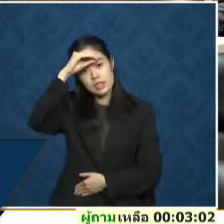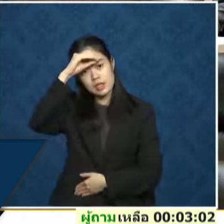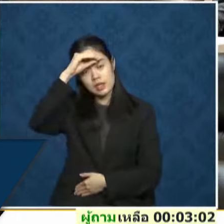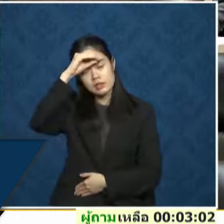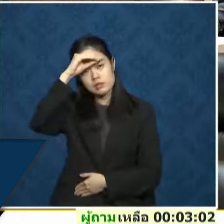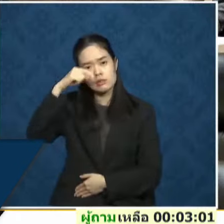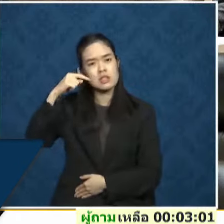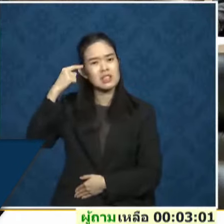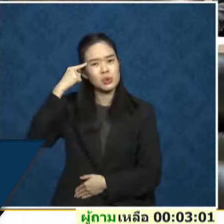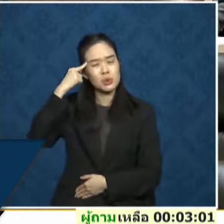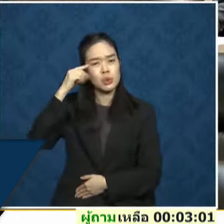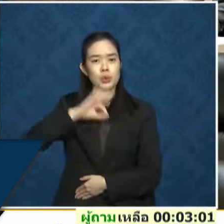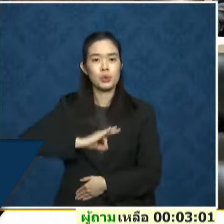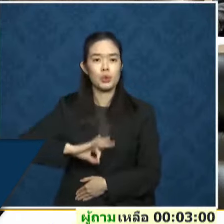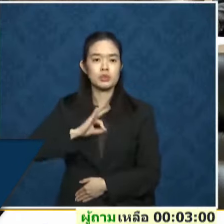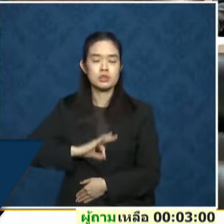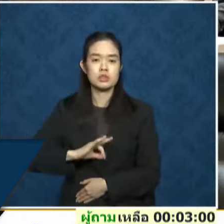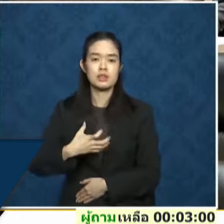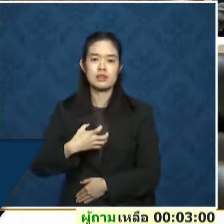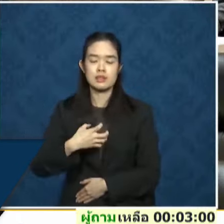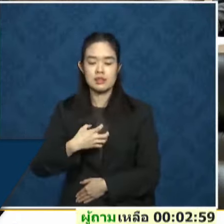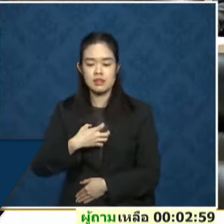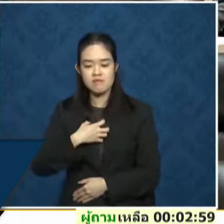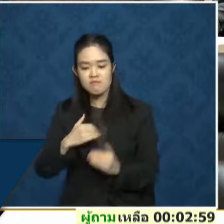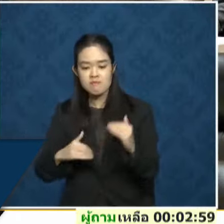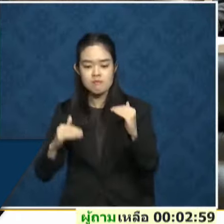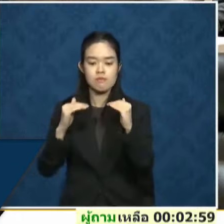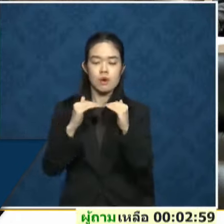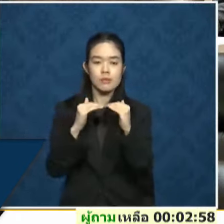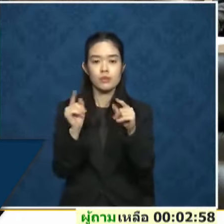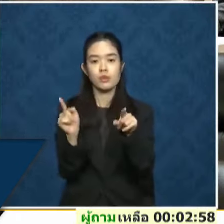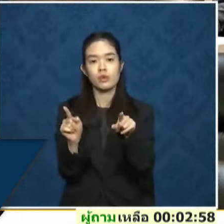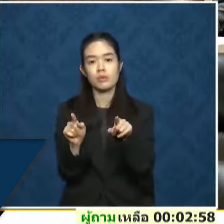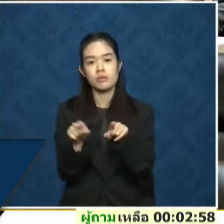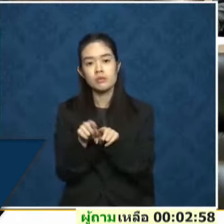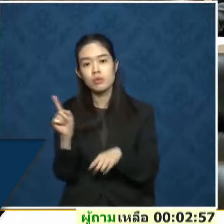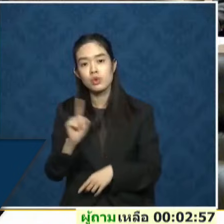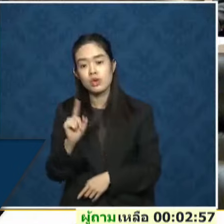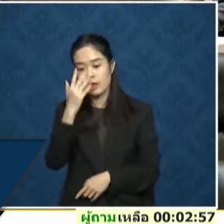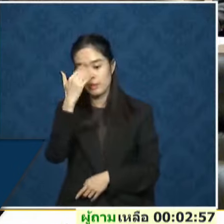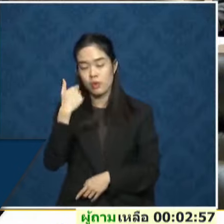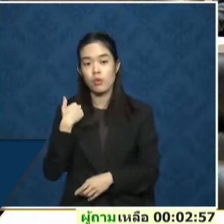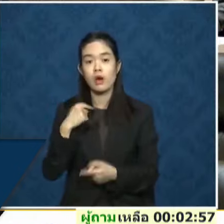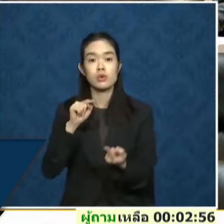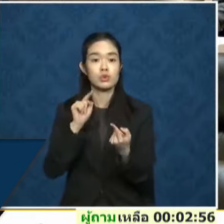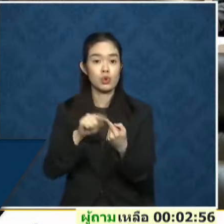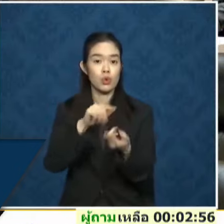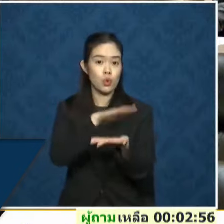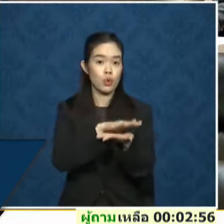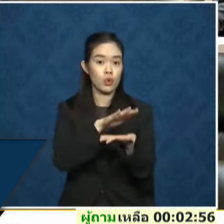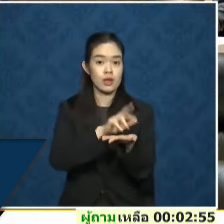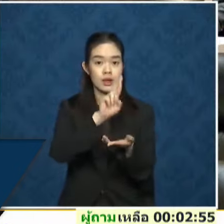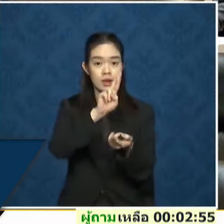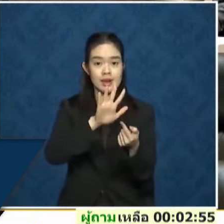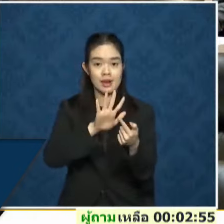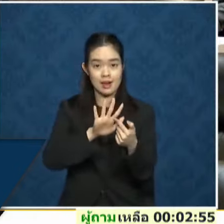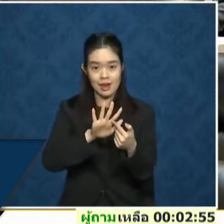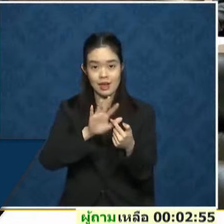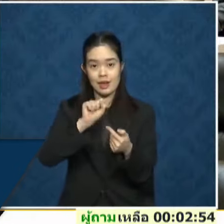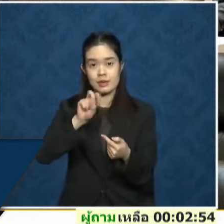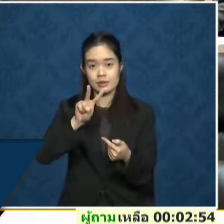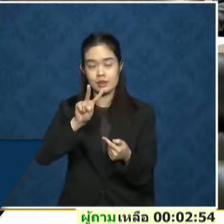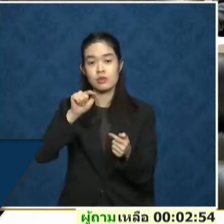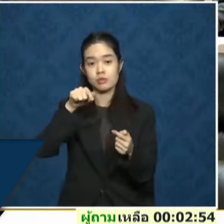ถูกต้องไม่ช่วยเหลือกันเองระหว่างข้าราชการด้วยกันนะฮะเพราะว่ากรณีราชประชานุเคราะห์นะฮะจังหวัดตากเนี่